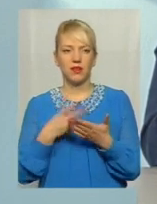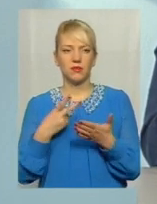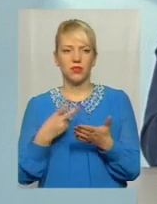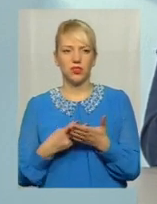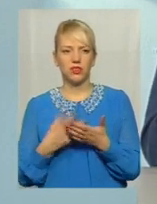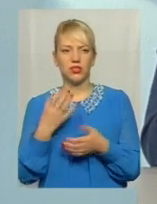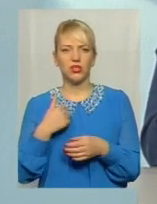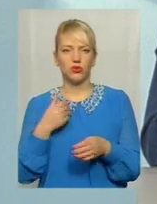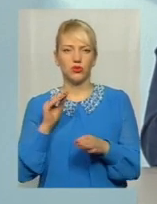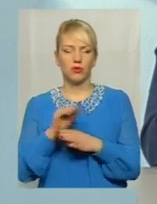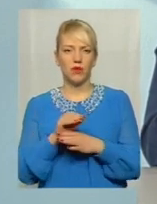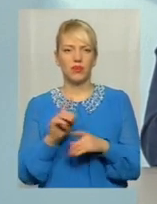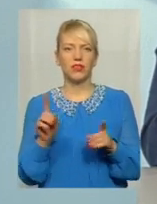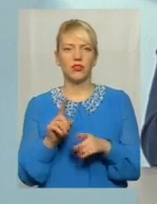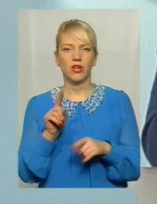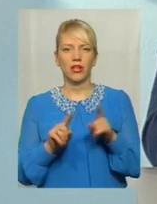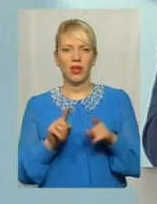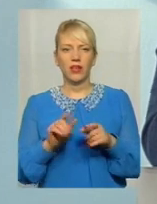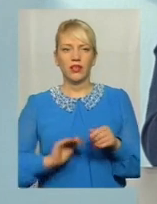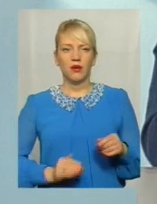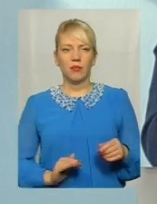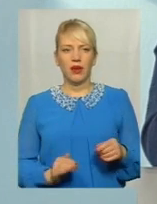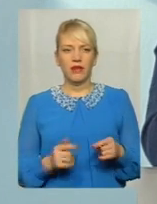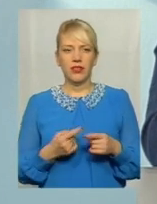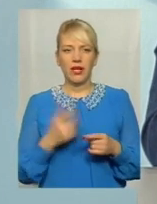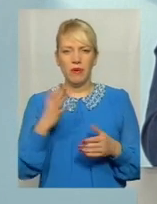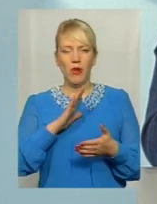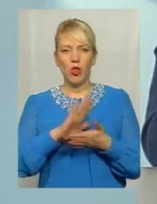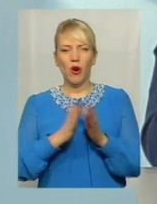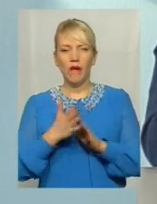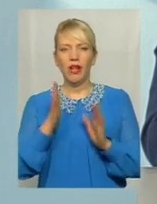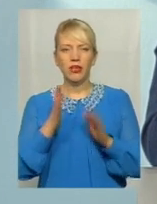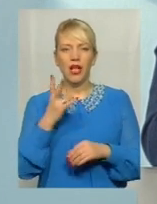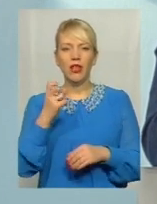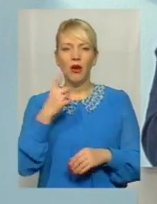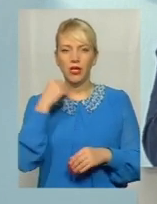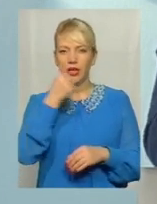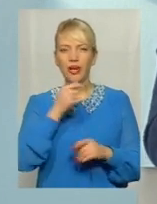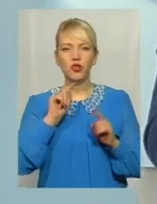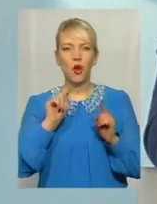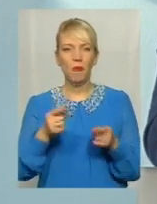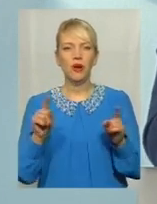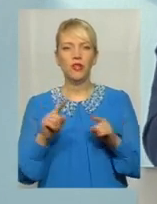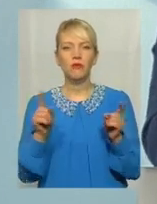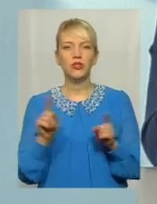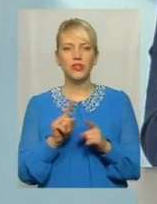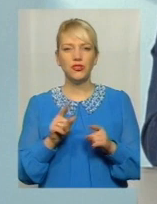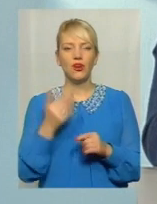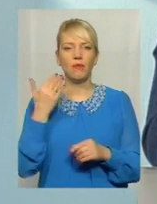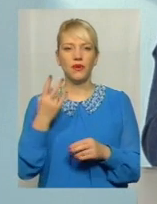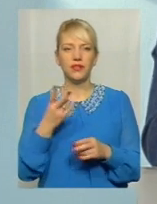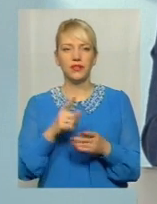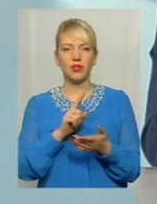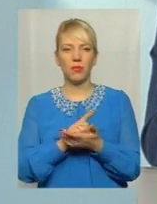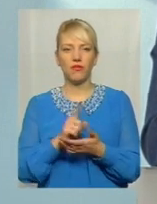Я ще хочу додати, що деякі перевізники, ми з ними поукладали договір лише на рік. Чому? Тому що в інвестиційних зобов'язаннях